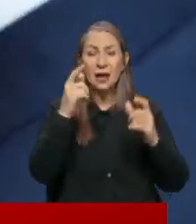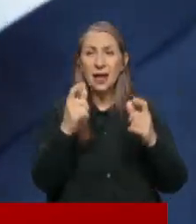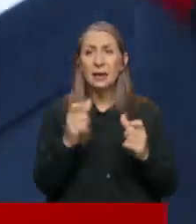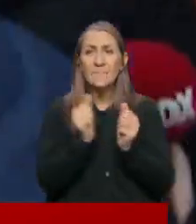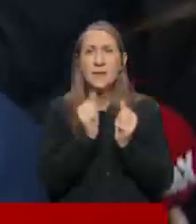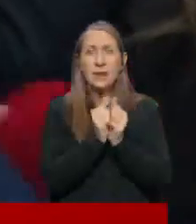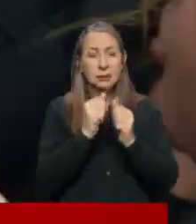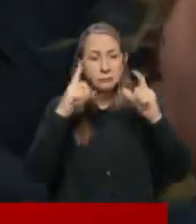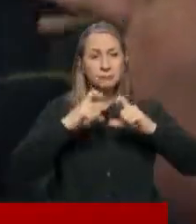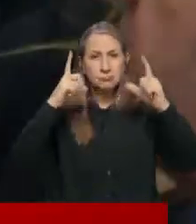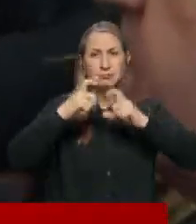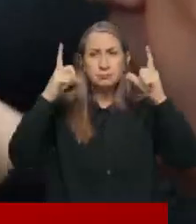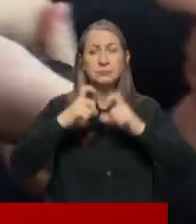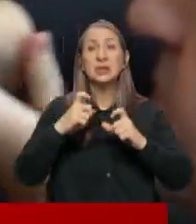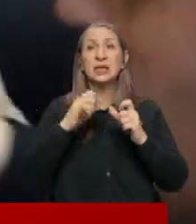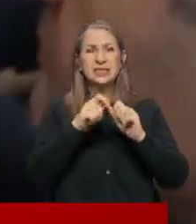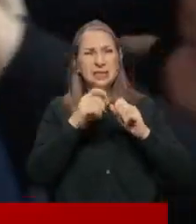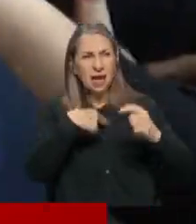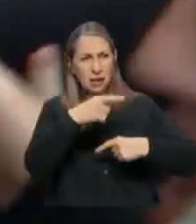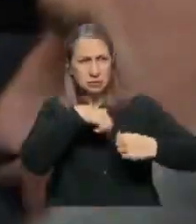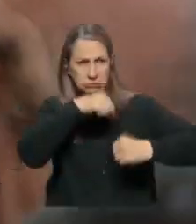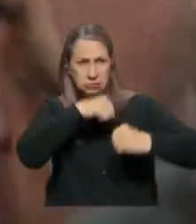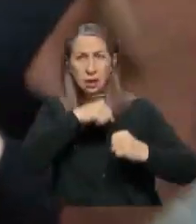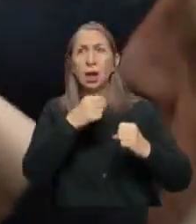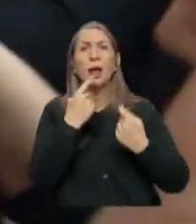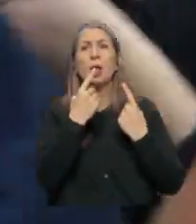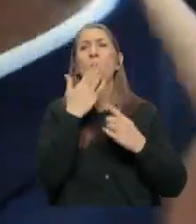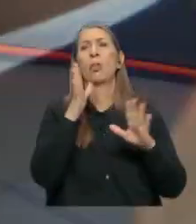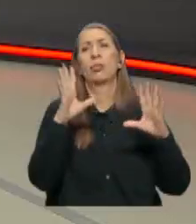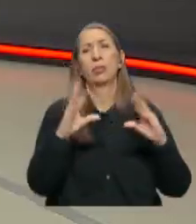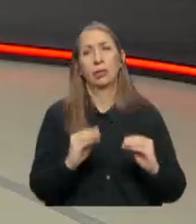ortamdaki birliktelik görüntüsü gerilim söylentilerini rafa kaldırdı.